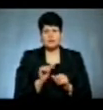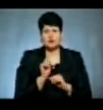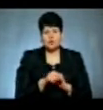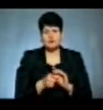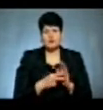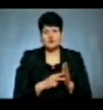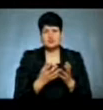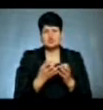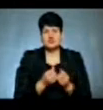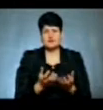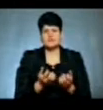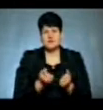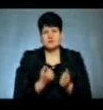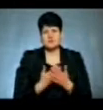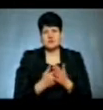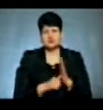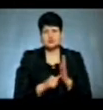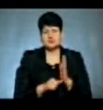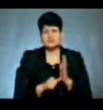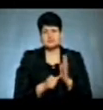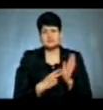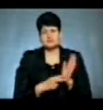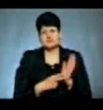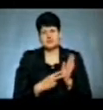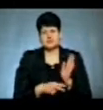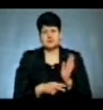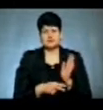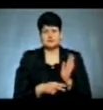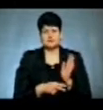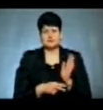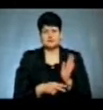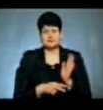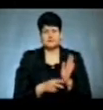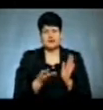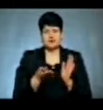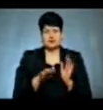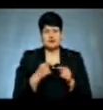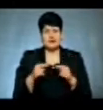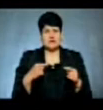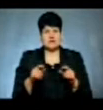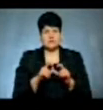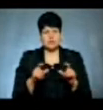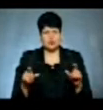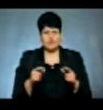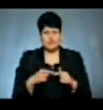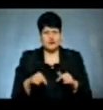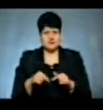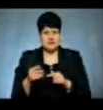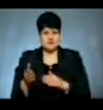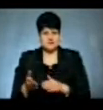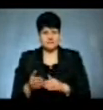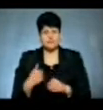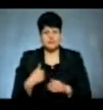ще добрати близько 60-70 так приблизно одиниць з різних основ організацій. І